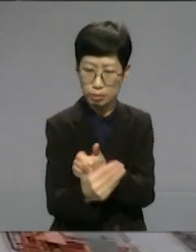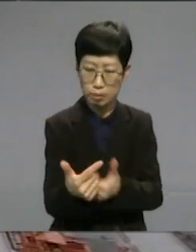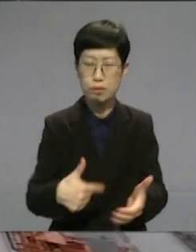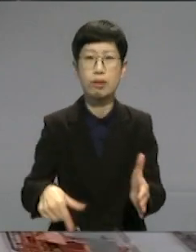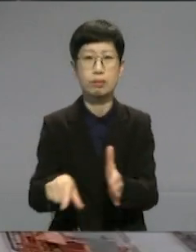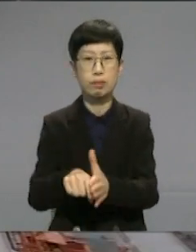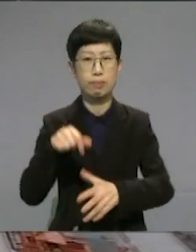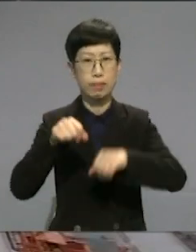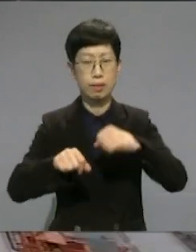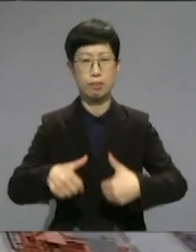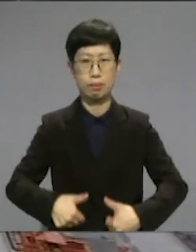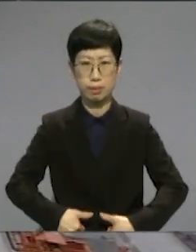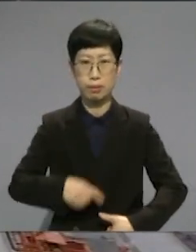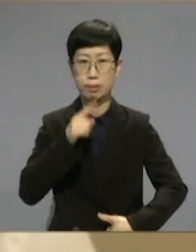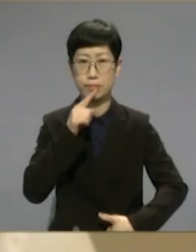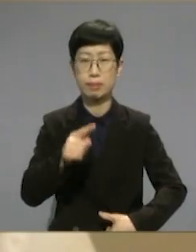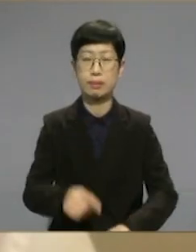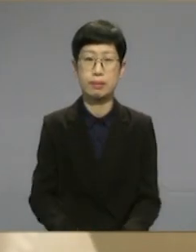조치해야 한다고